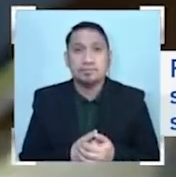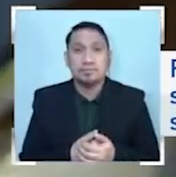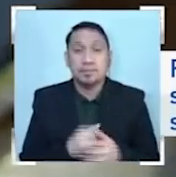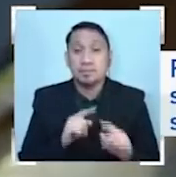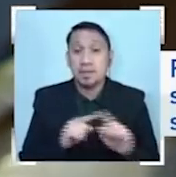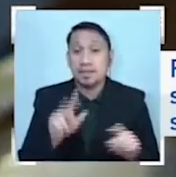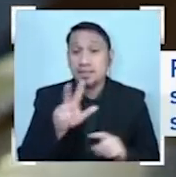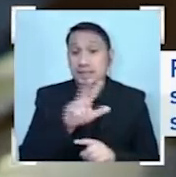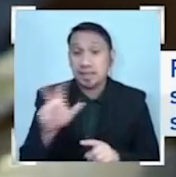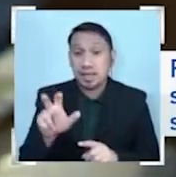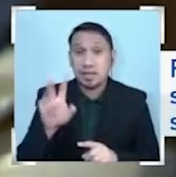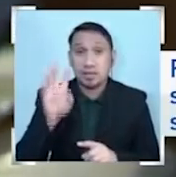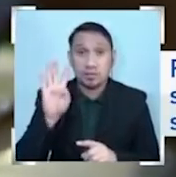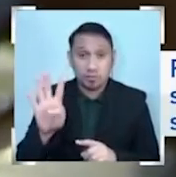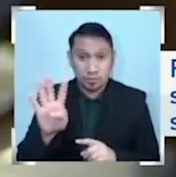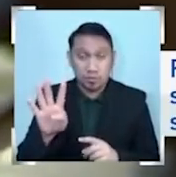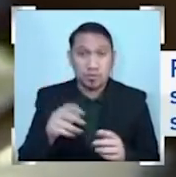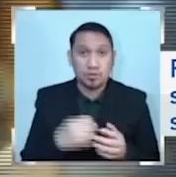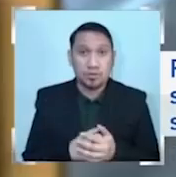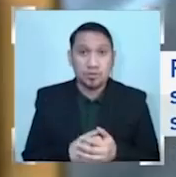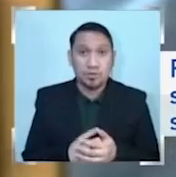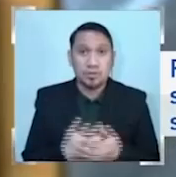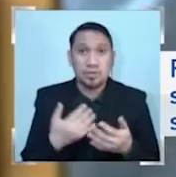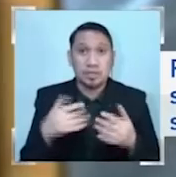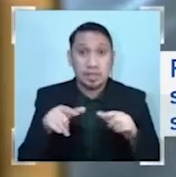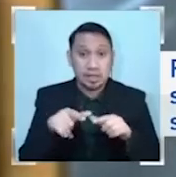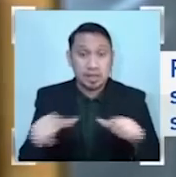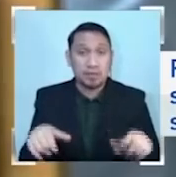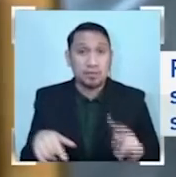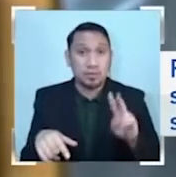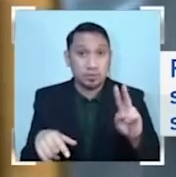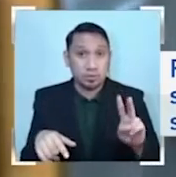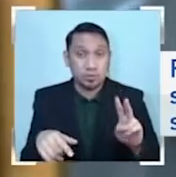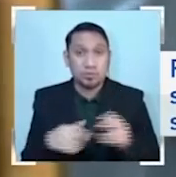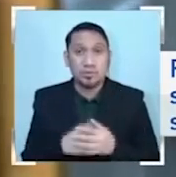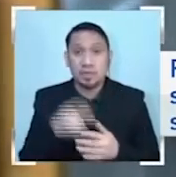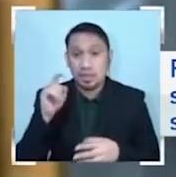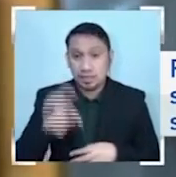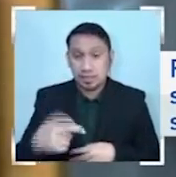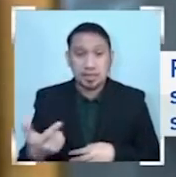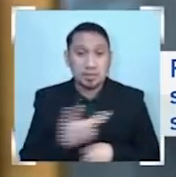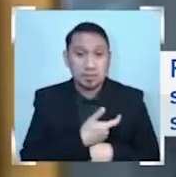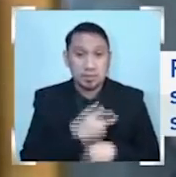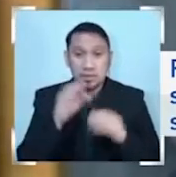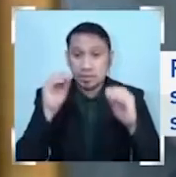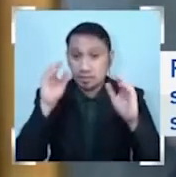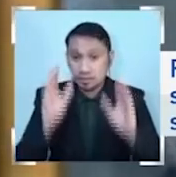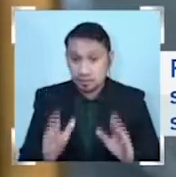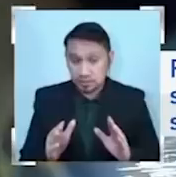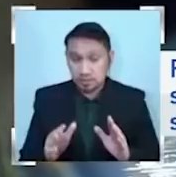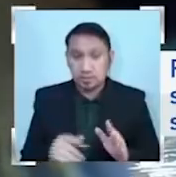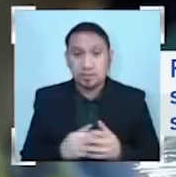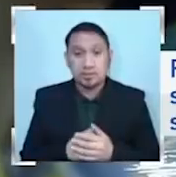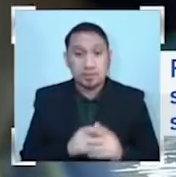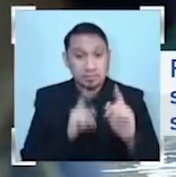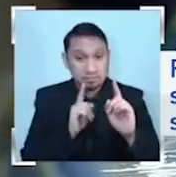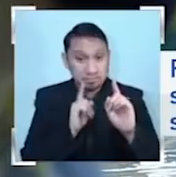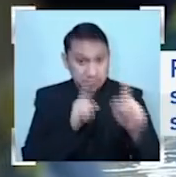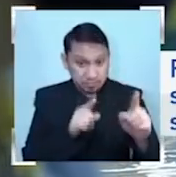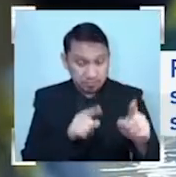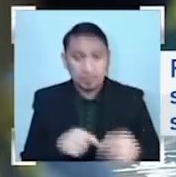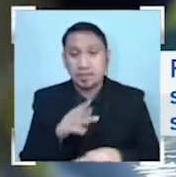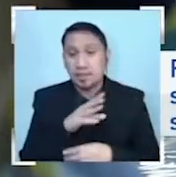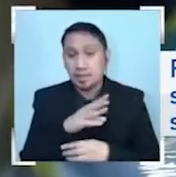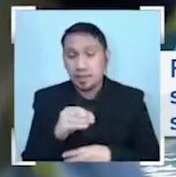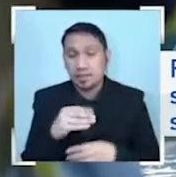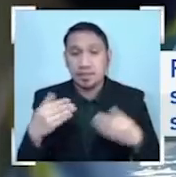304 lamang dito ang nasa Alert Level 2. Kailangang bakunado rin ang mga guro na sasalang sa face-to-face at may basbas